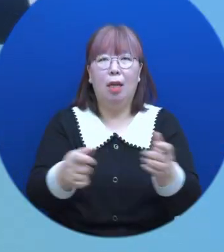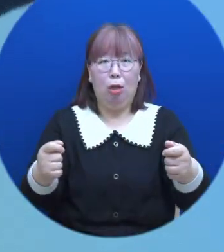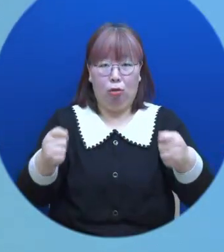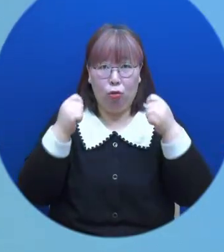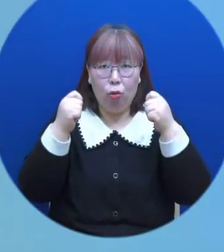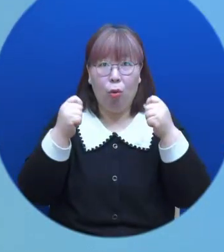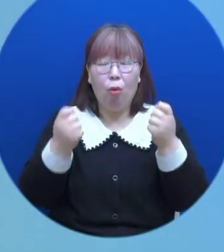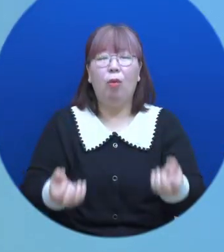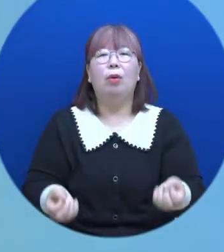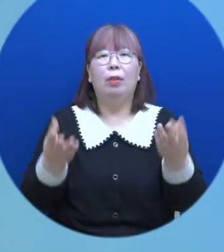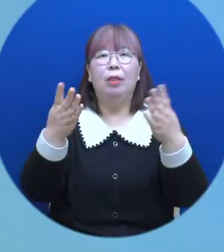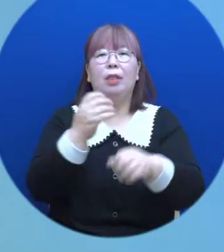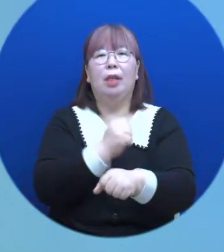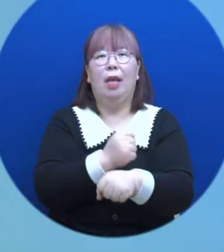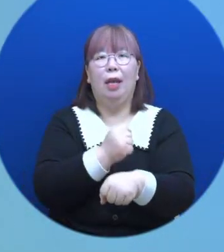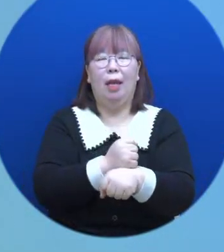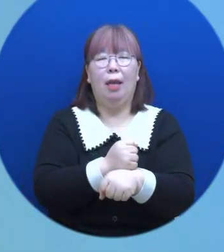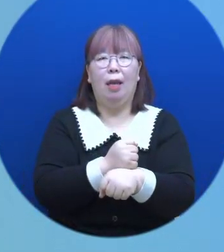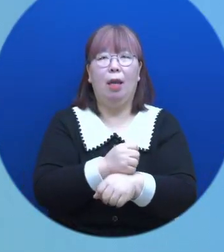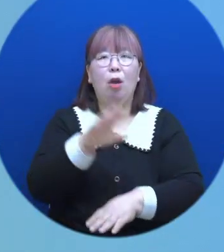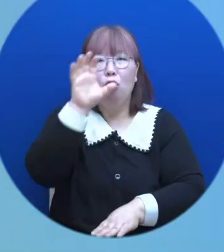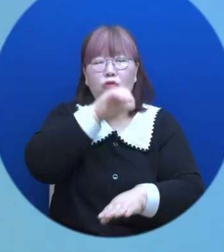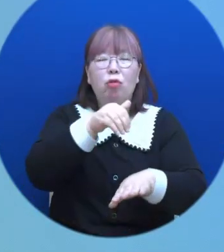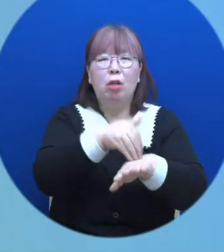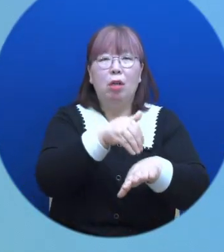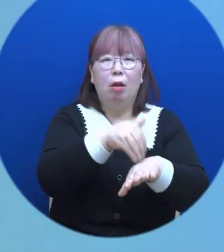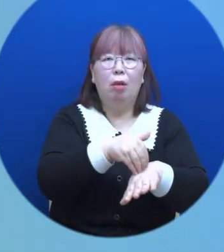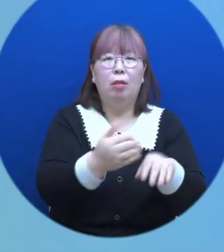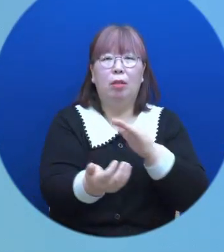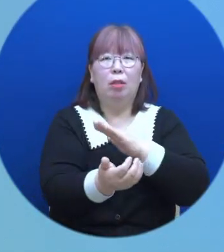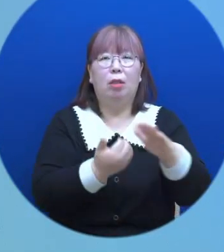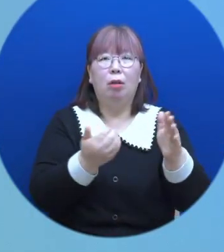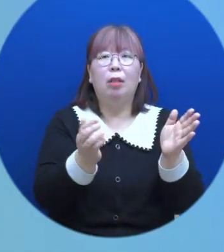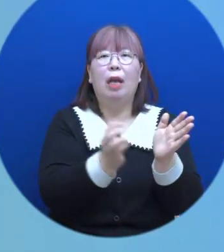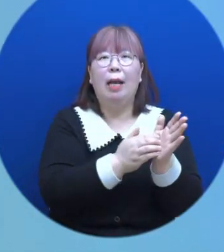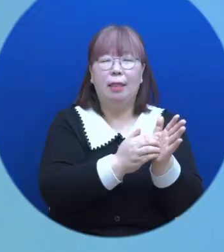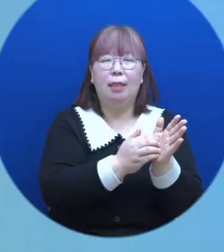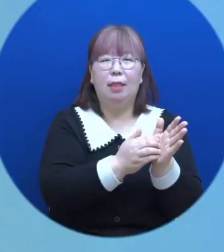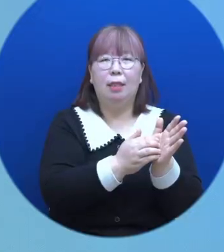합니다. 훈련 전까지는